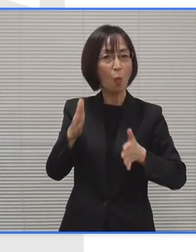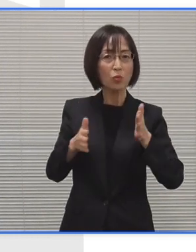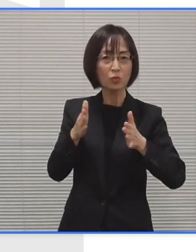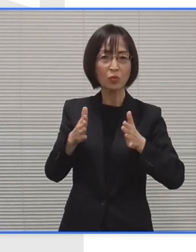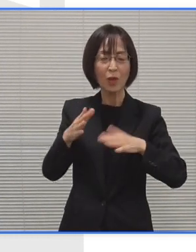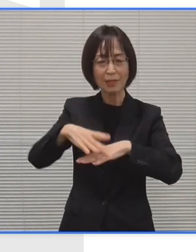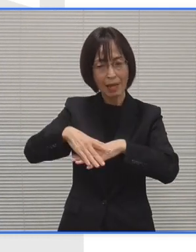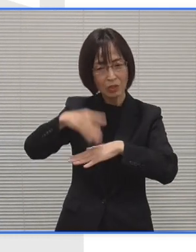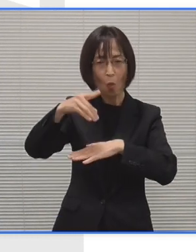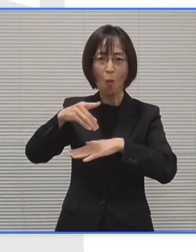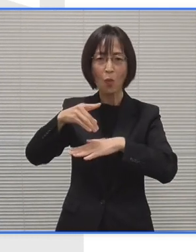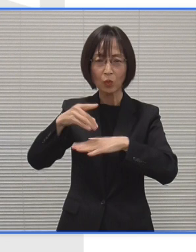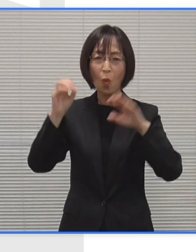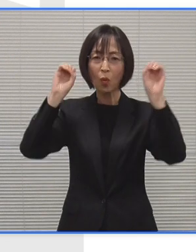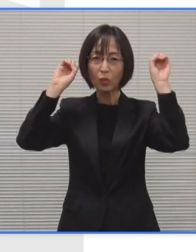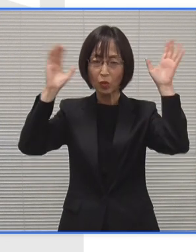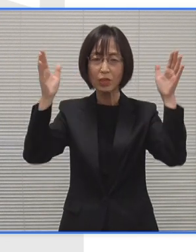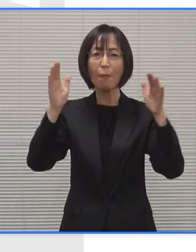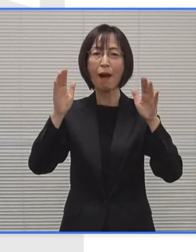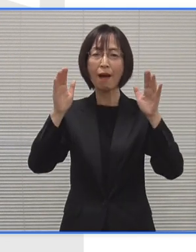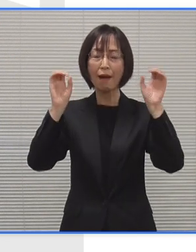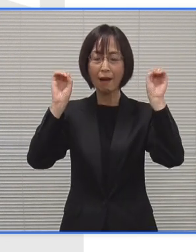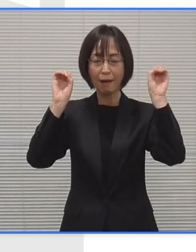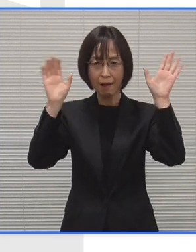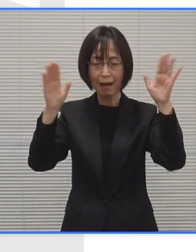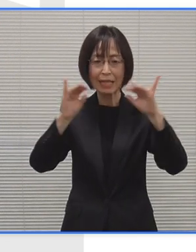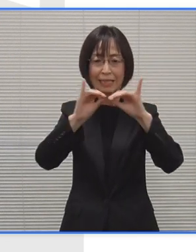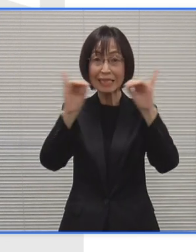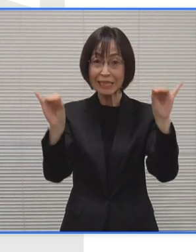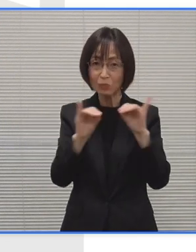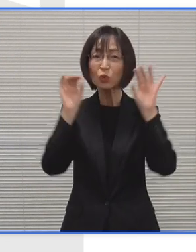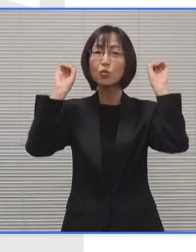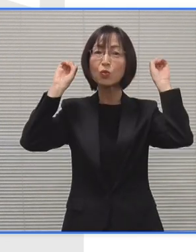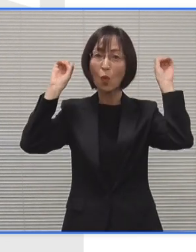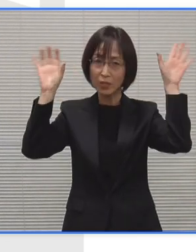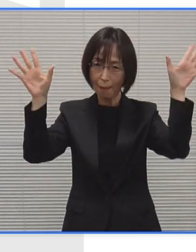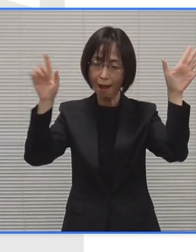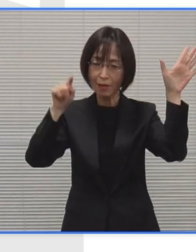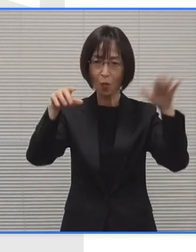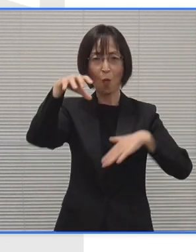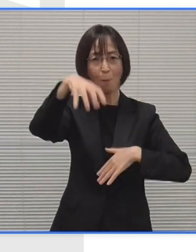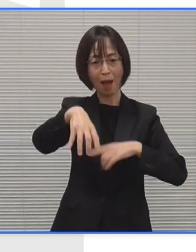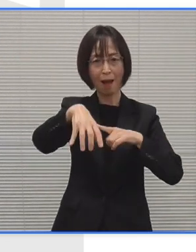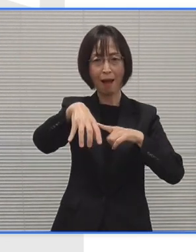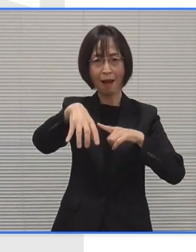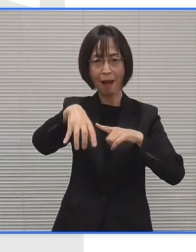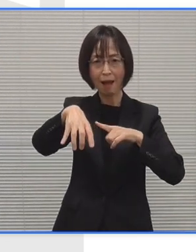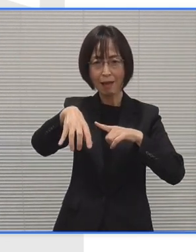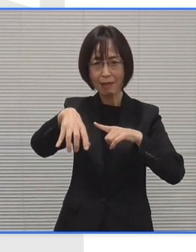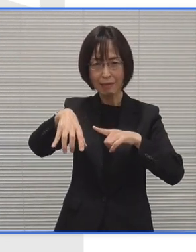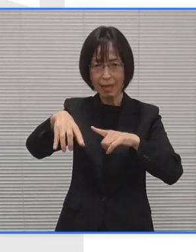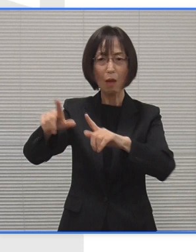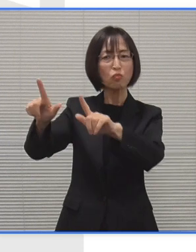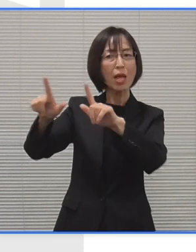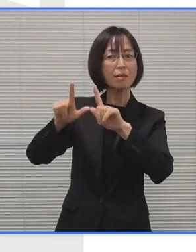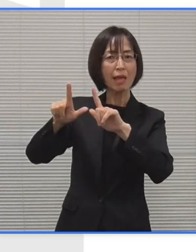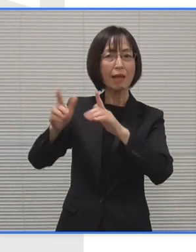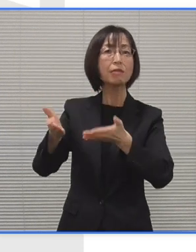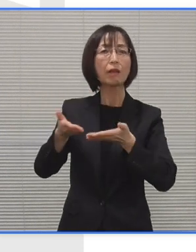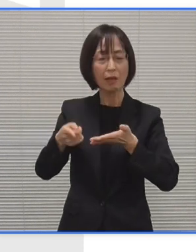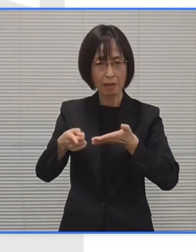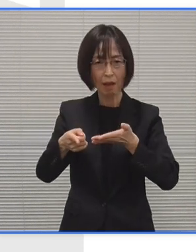の豊島チーム豊島の場でプレゼンをいただきまして、じゃあ早